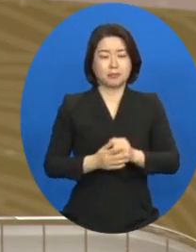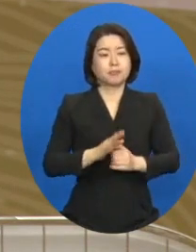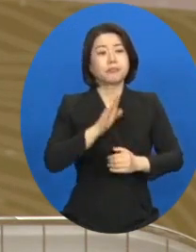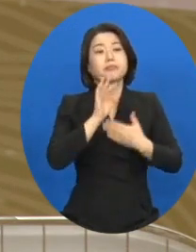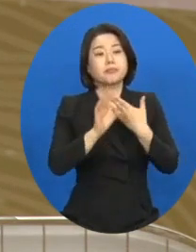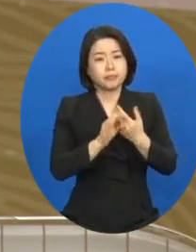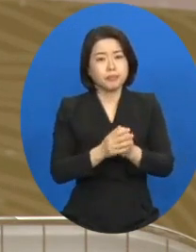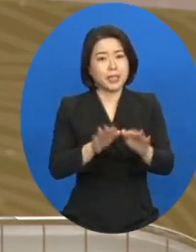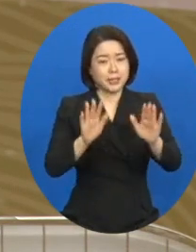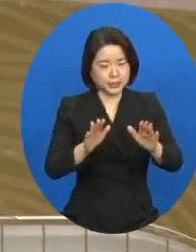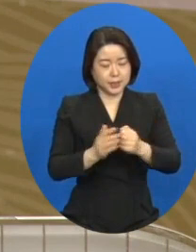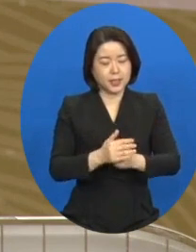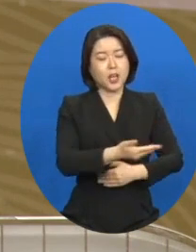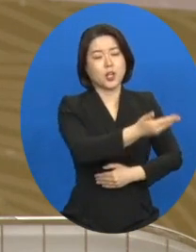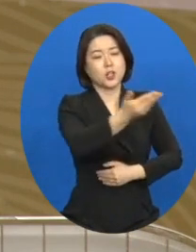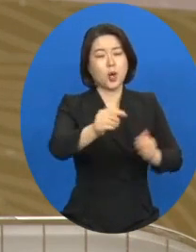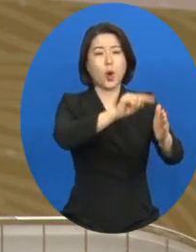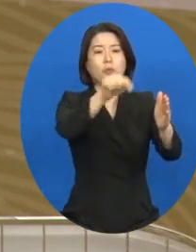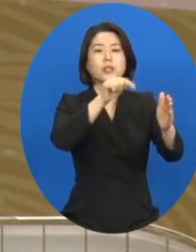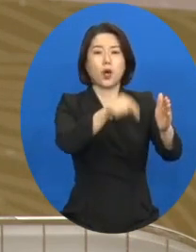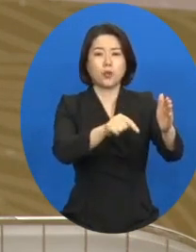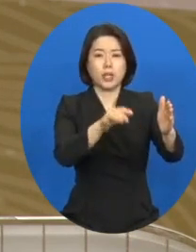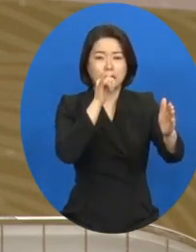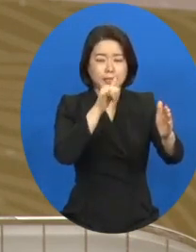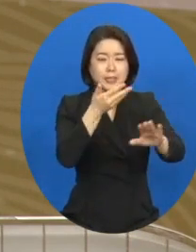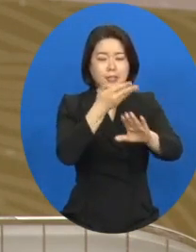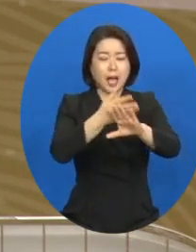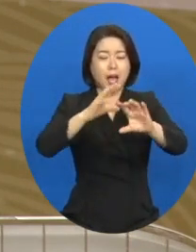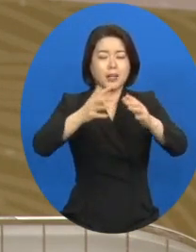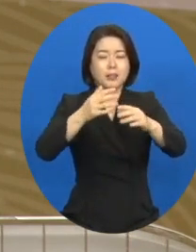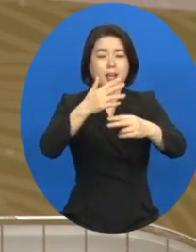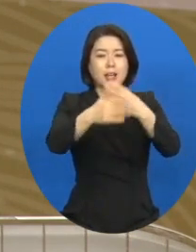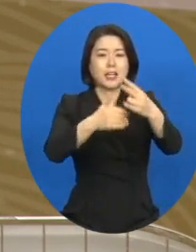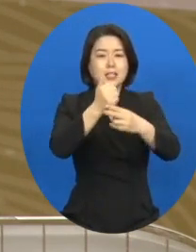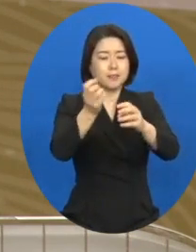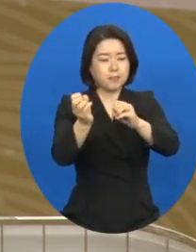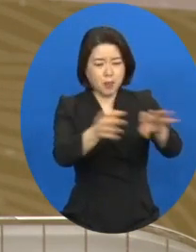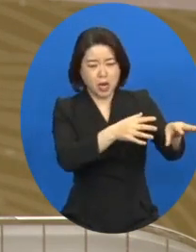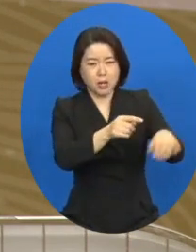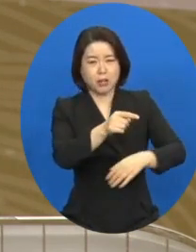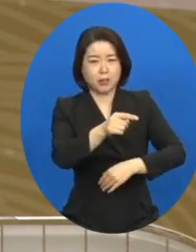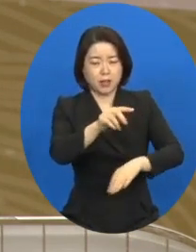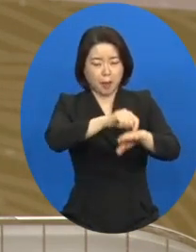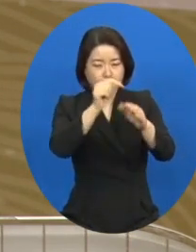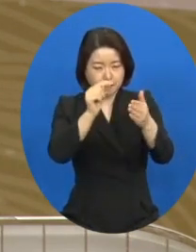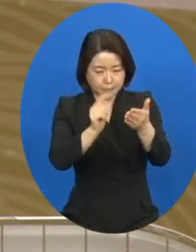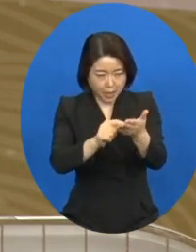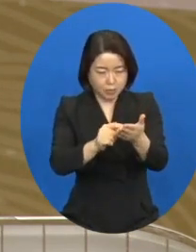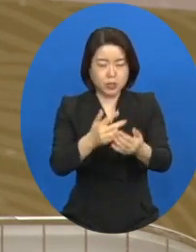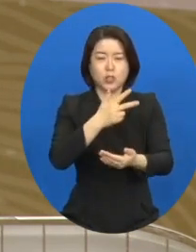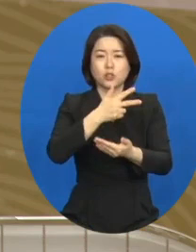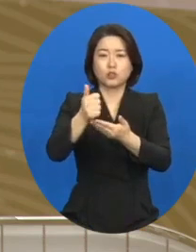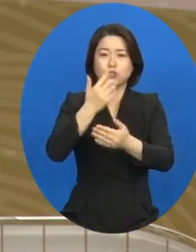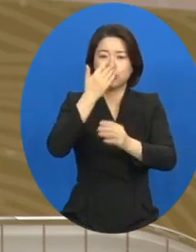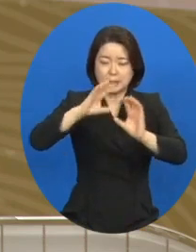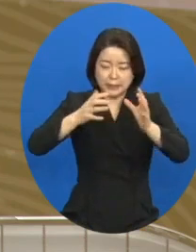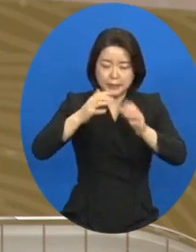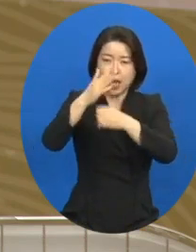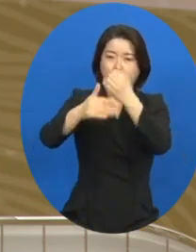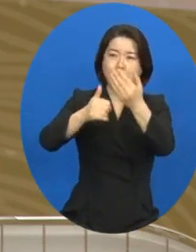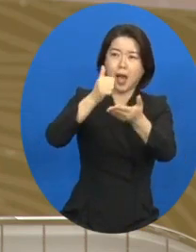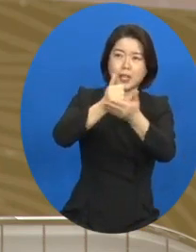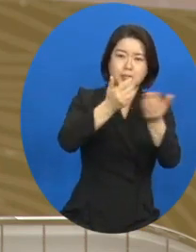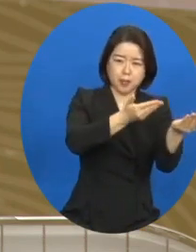그러면 이제 당신들 가운데 있는 이방신들을 내버리고 마음을 주 이스라엘의